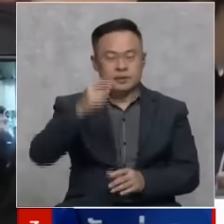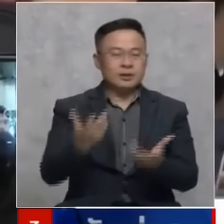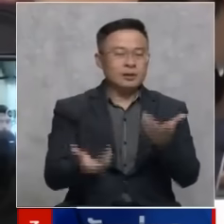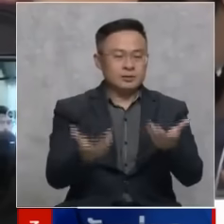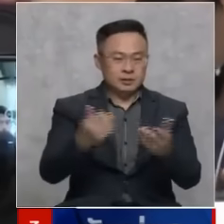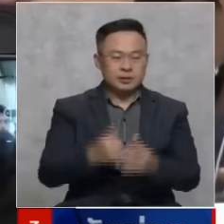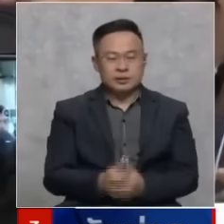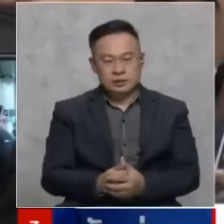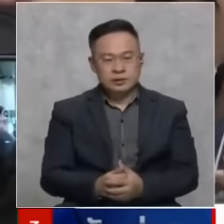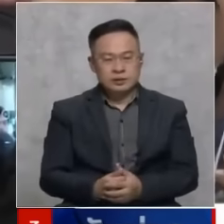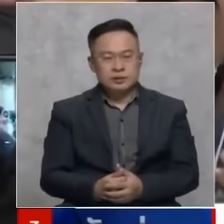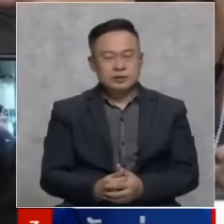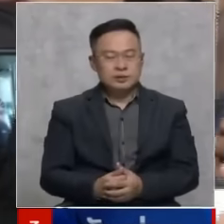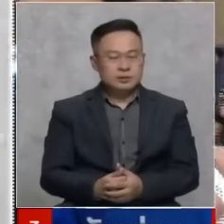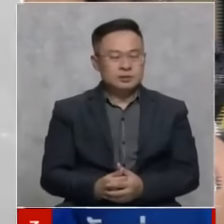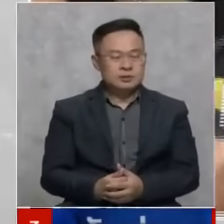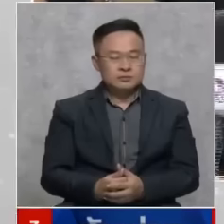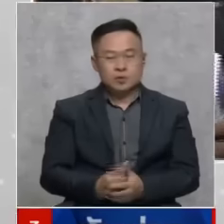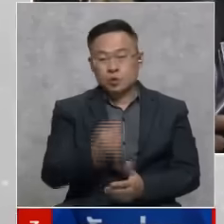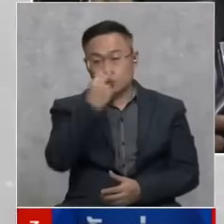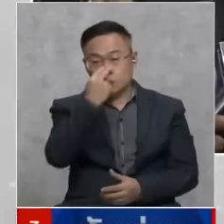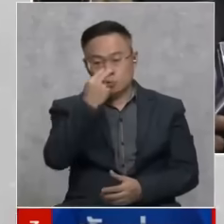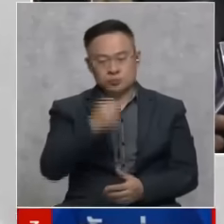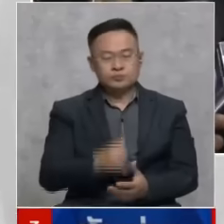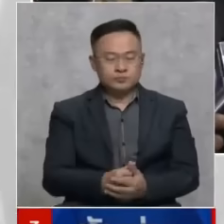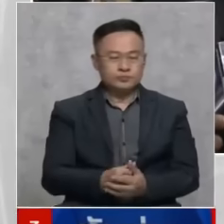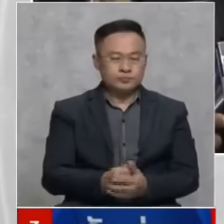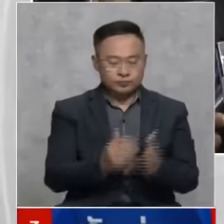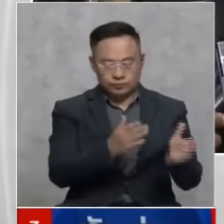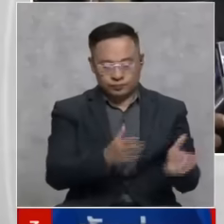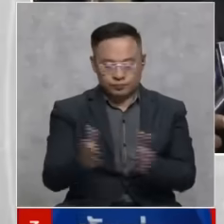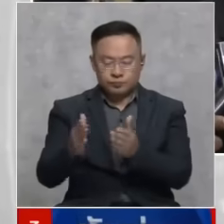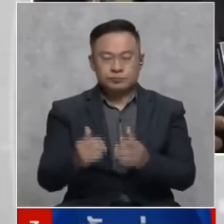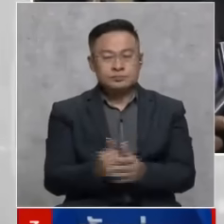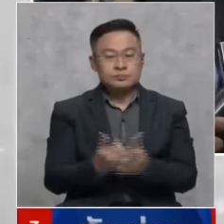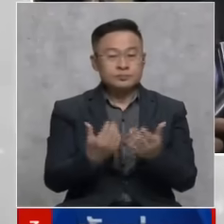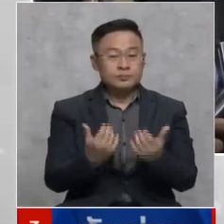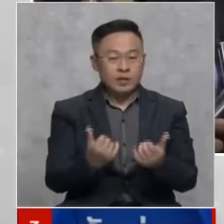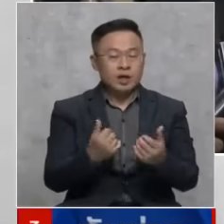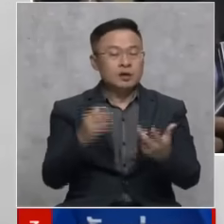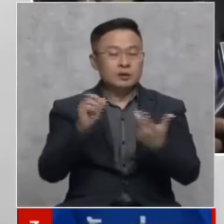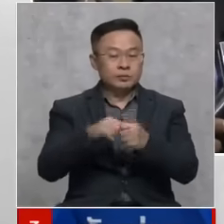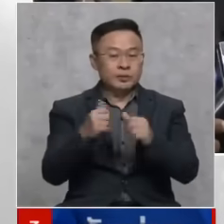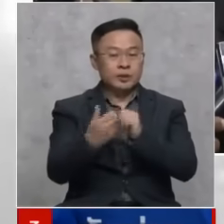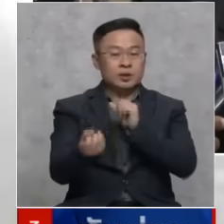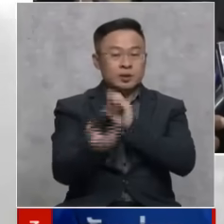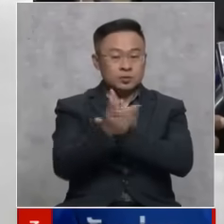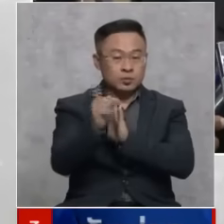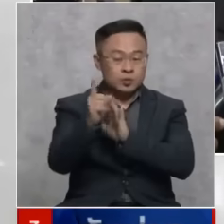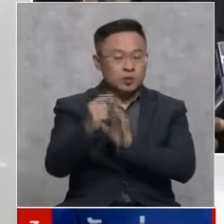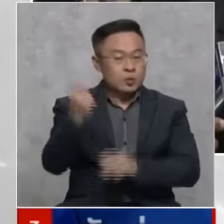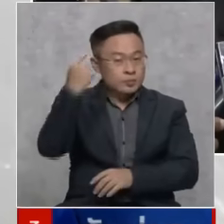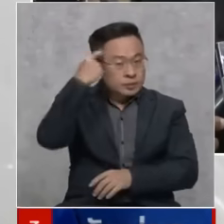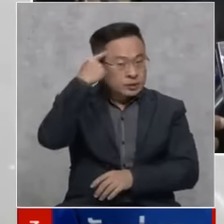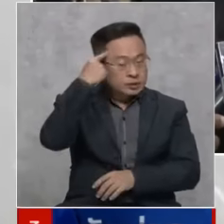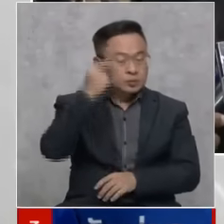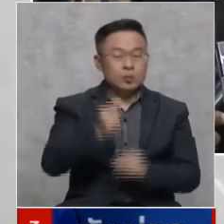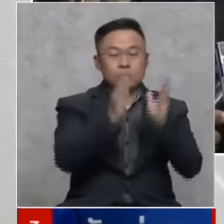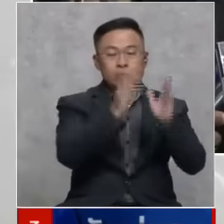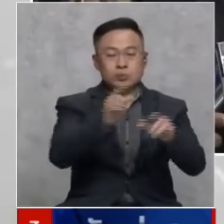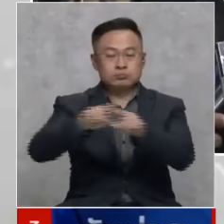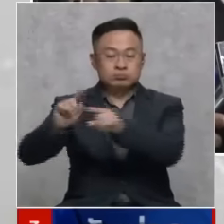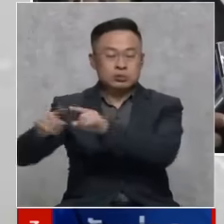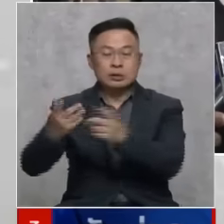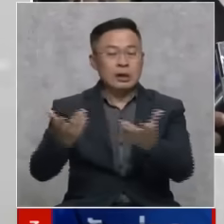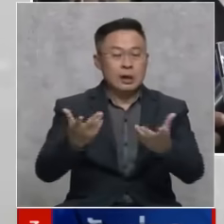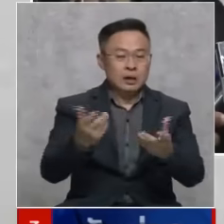เต็งเนี่ยจะไปออกที่คุณชัยธวัฒน์นะ ค่ะ เดี๋ยวรอดูทีนี้คุณผู้ชมคะประเด็นนี้ล่ะค่ะก็กลายเป็นประเด็นร้อนพาไปดูความเห็นจากหลายฝากฝั่งนะคะไ